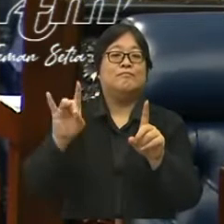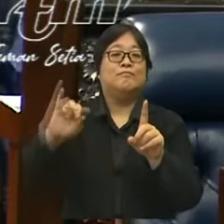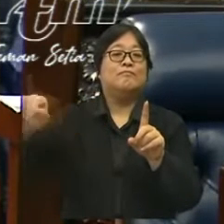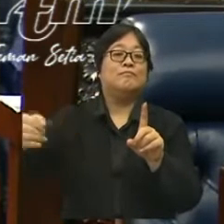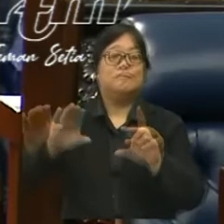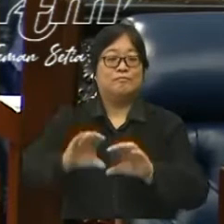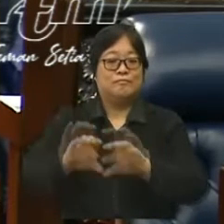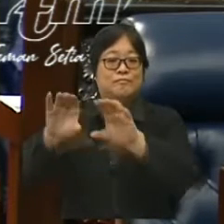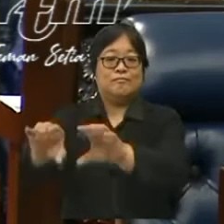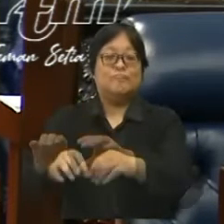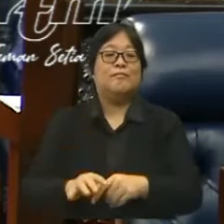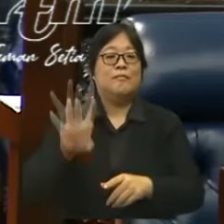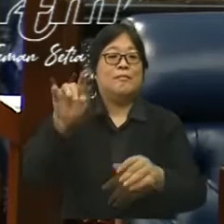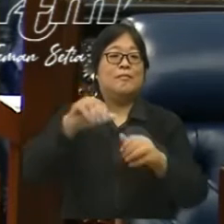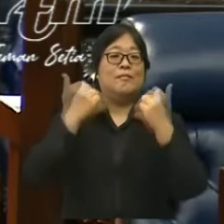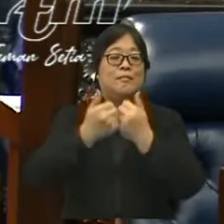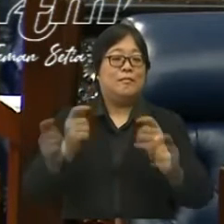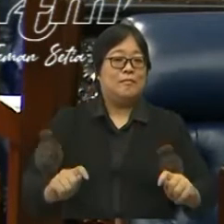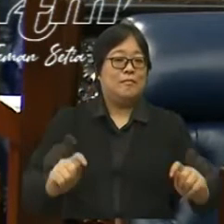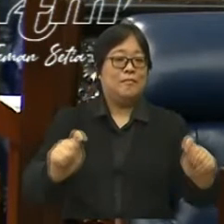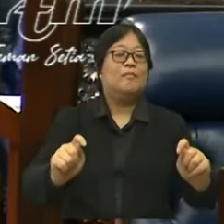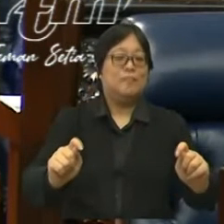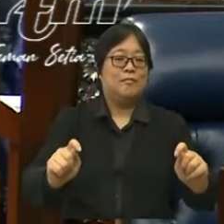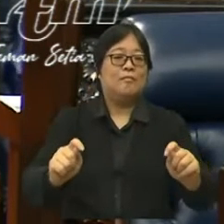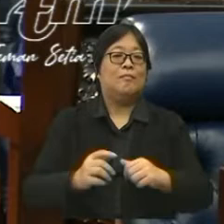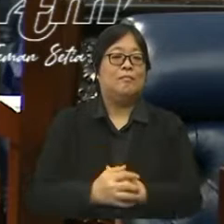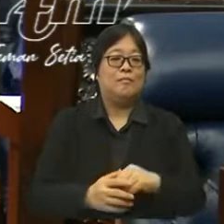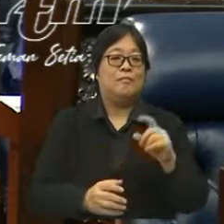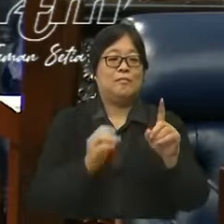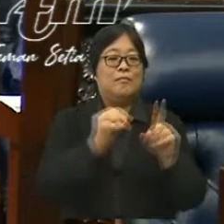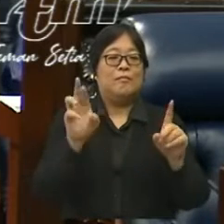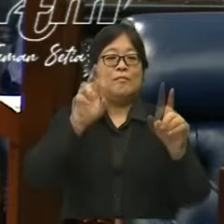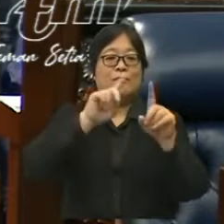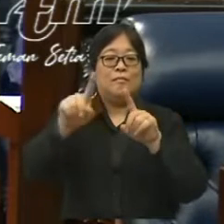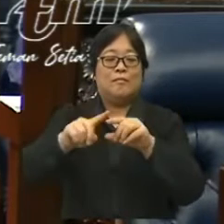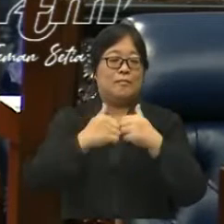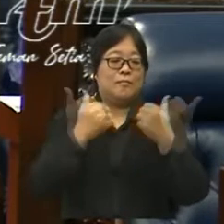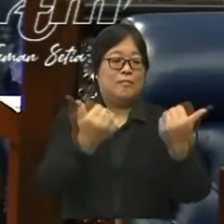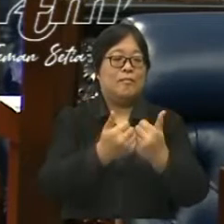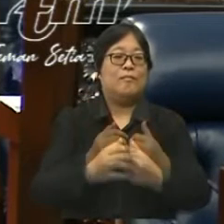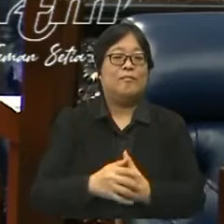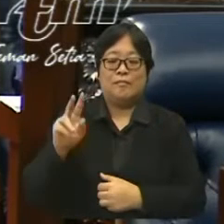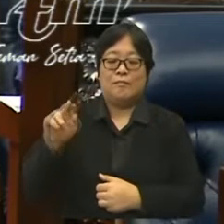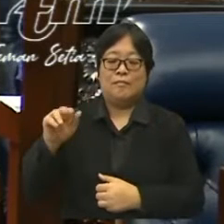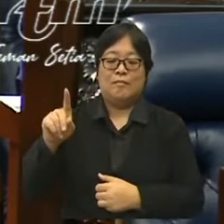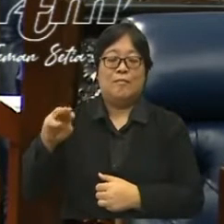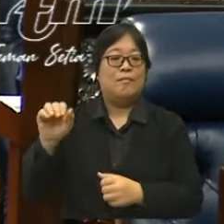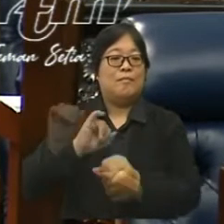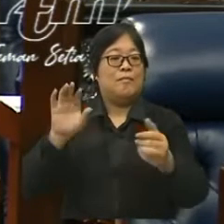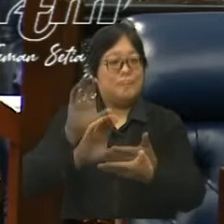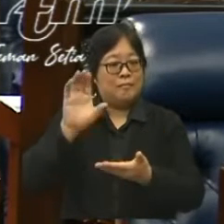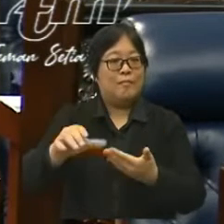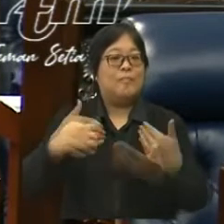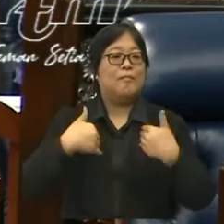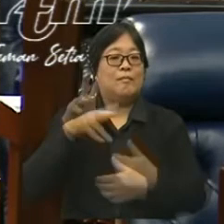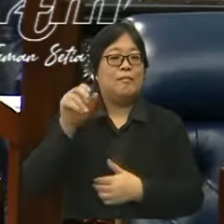1.08 juta disalurkan kepada 8 agensi tindak balas sebanyak 100,000 bagi setiap agensi. NADMA juga menyalurkan peruntukan